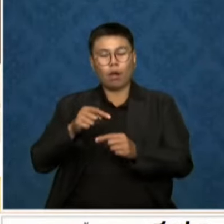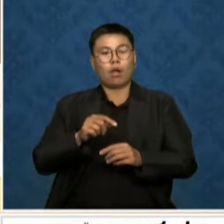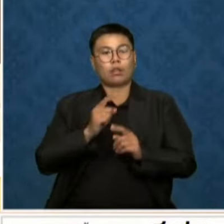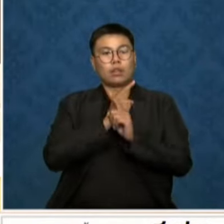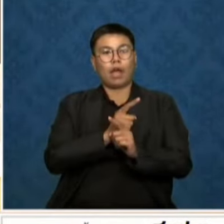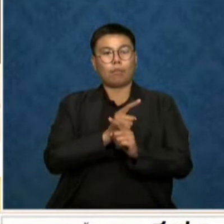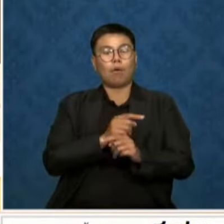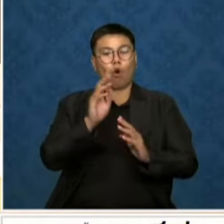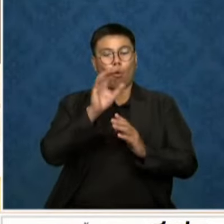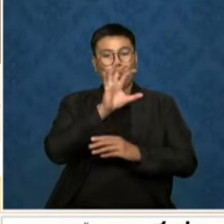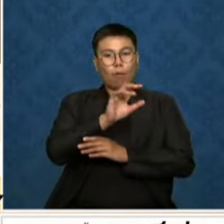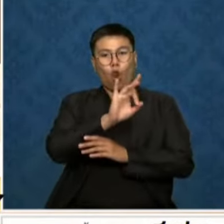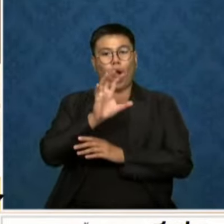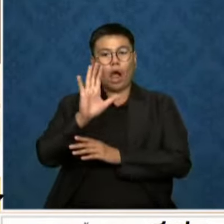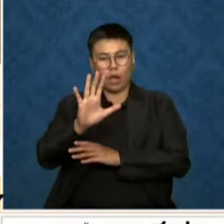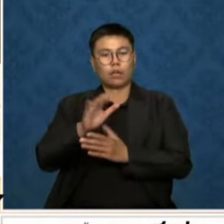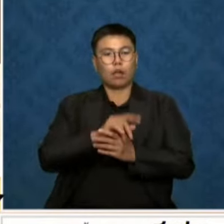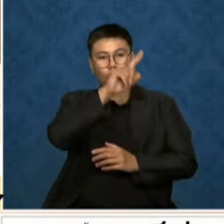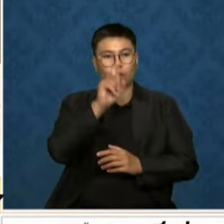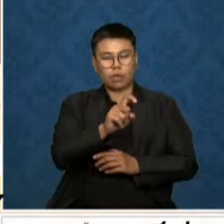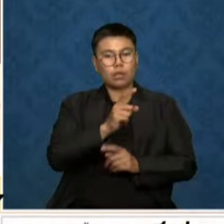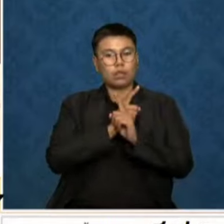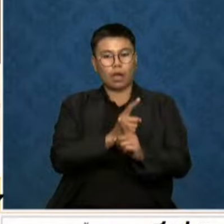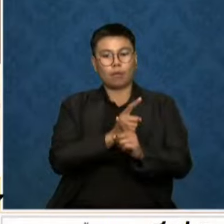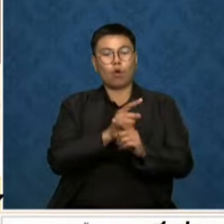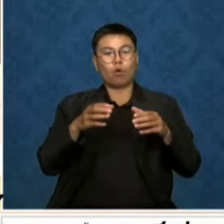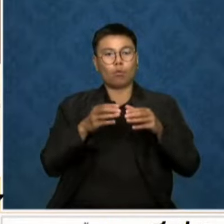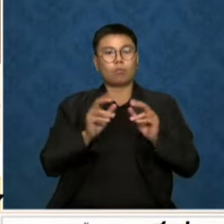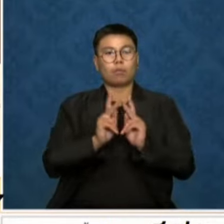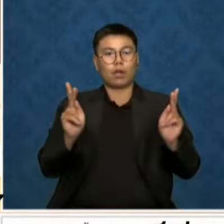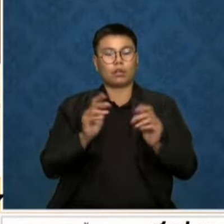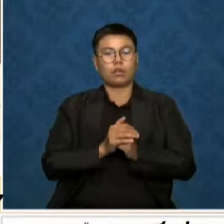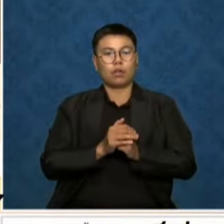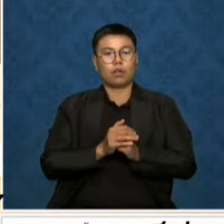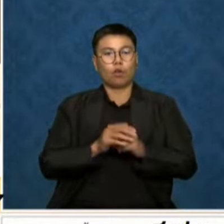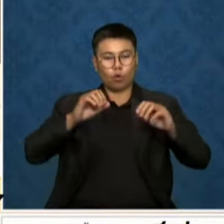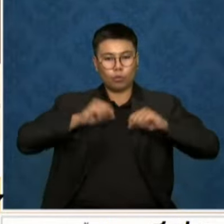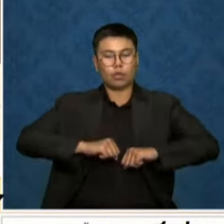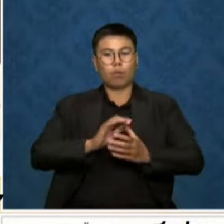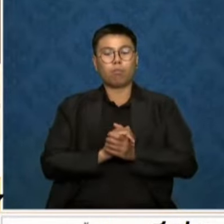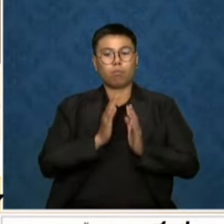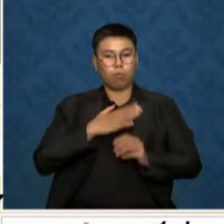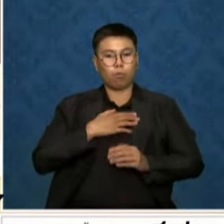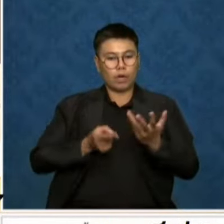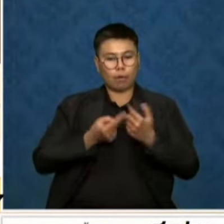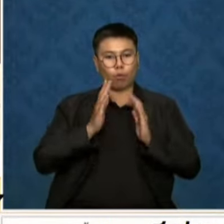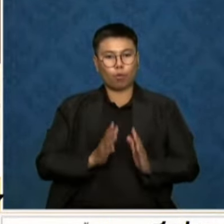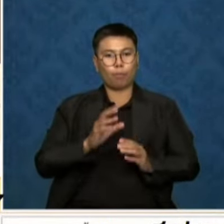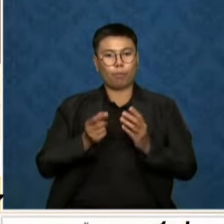105วรรค2รายละเอียดของข้อสังเกตปรากฏตามรายงานของคณะกรรมการแล้วนะครับก่อนลงมติผมขอตรวจสอบองค์ประชุมครับ